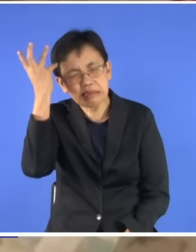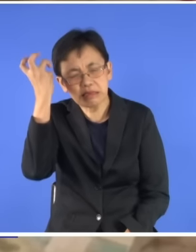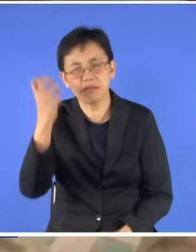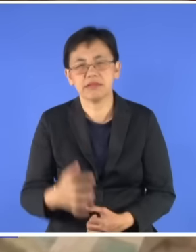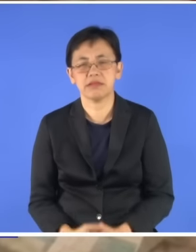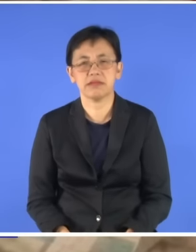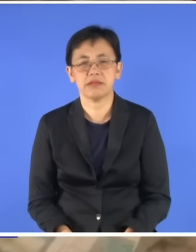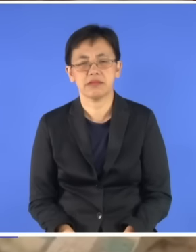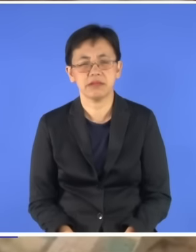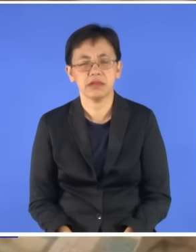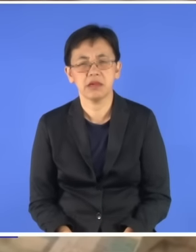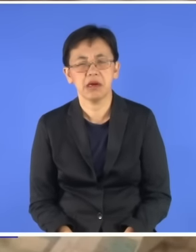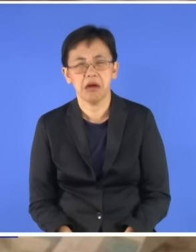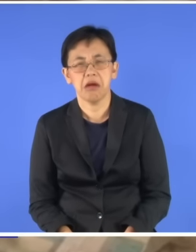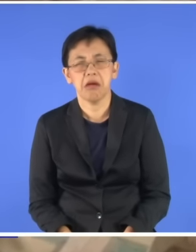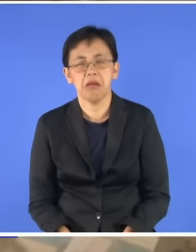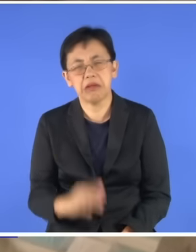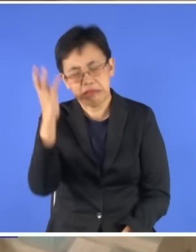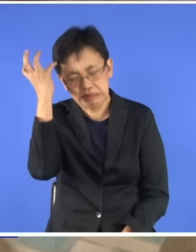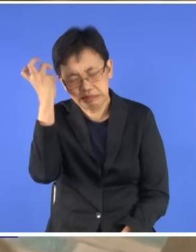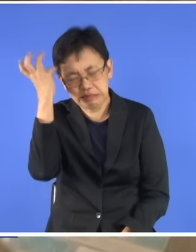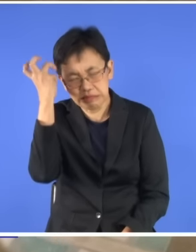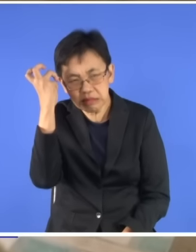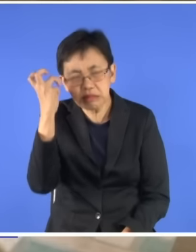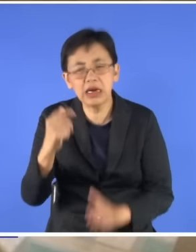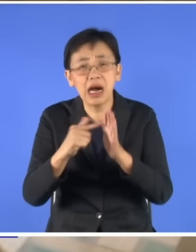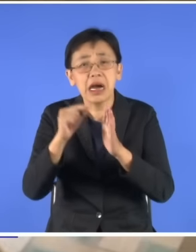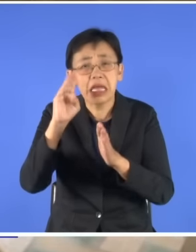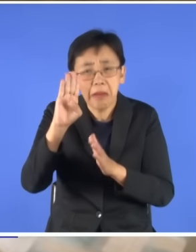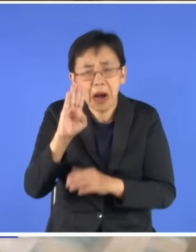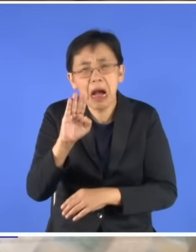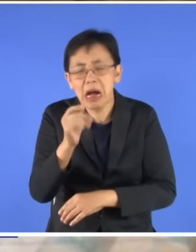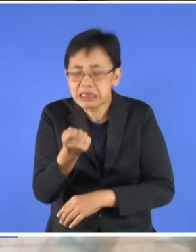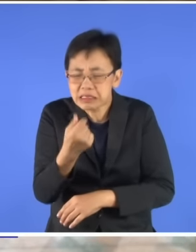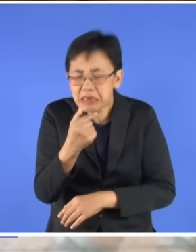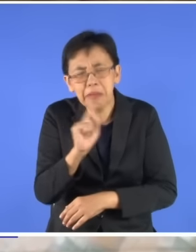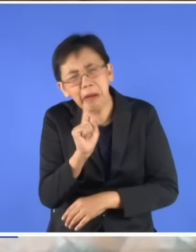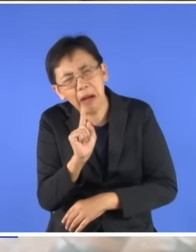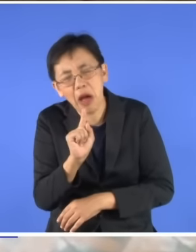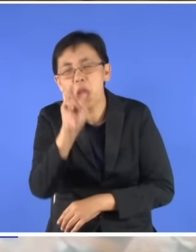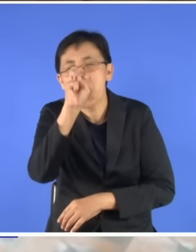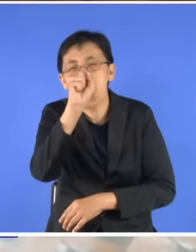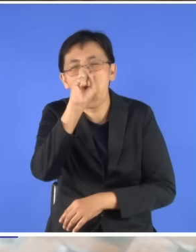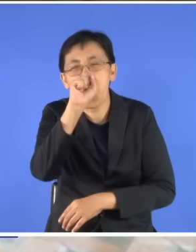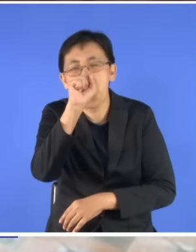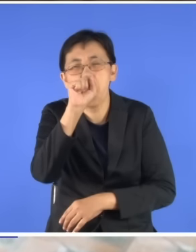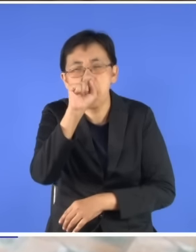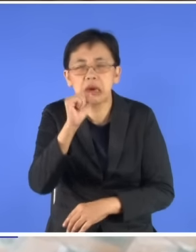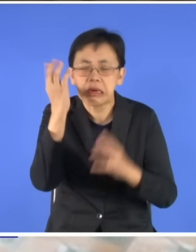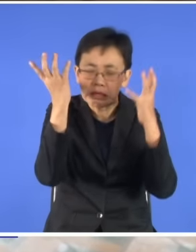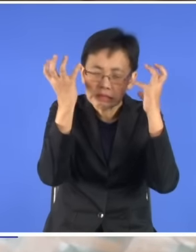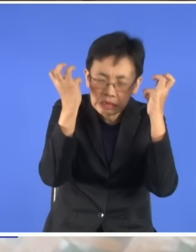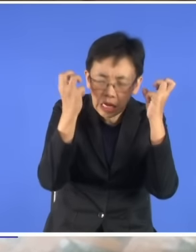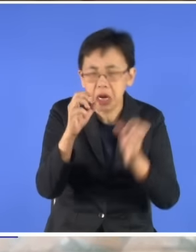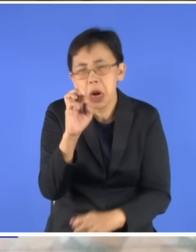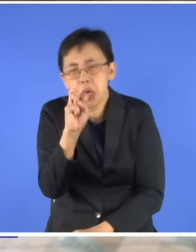นี่นะครับยอมรับเลยว่าเครียดนะฮะแต่ว่าไอ้ที่เสพเนี่ยอยากจะลองเฉยๆว่าอย่างนั้นนะครับสุดท้ายอ้าวไม่ว่าจะลองหรือไม่ว่าจะเครียดเนี่ยเมื่อไปยุ่ง